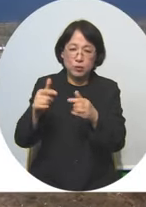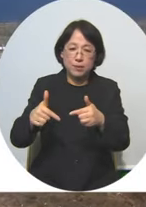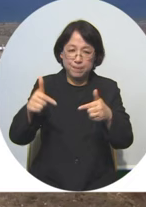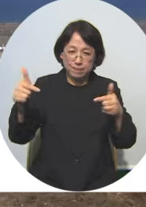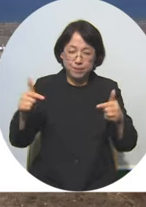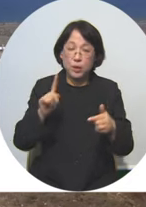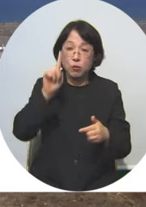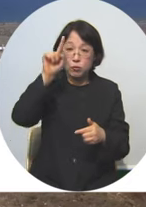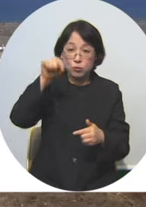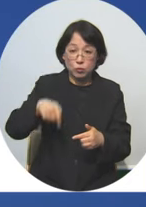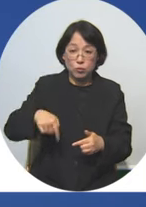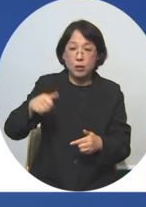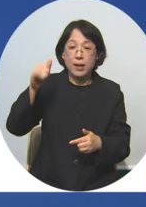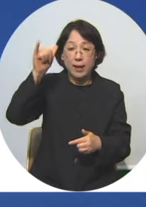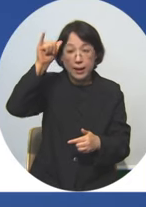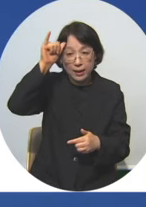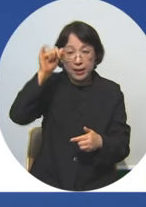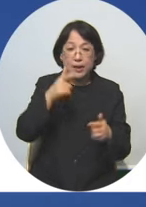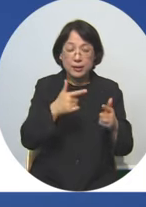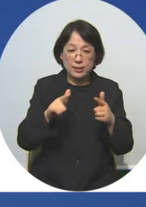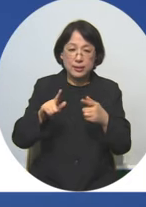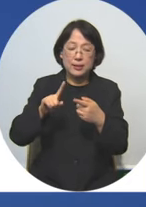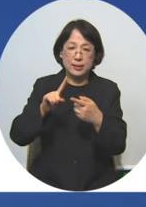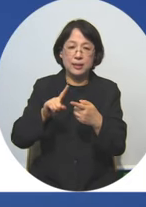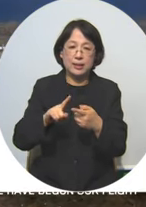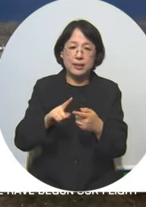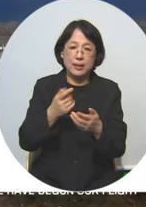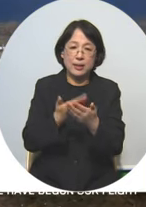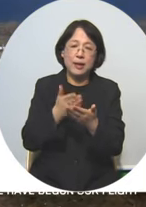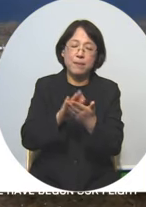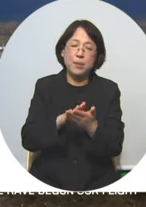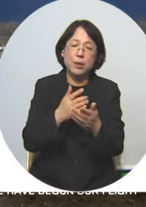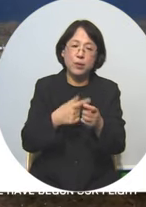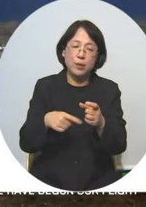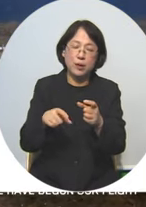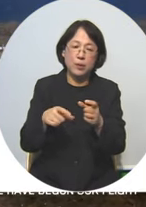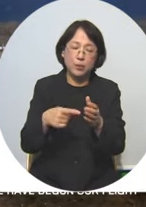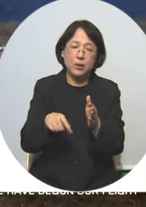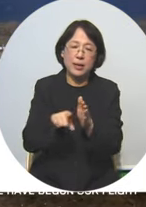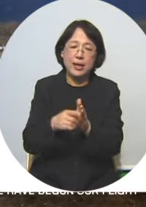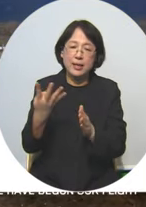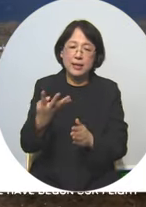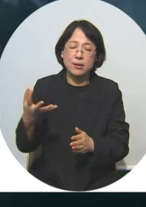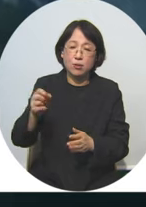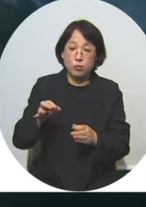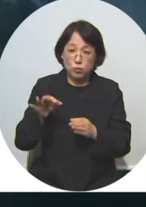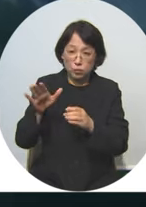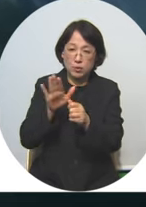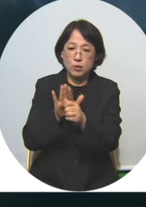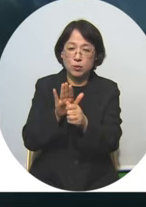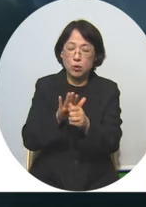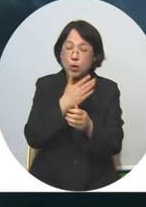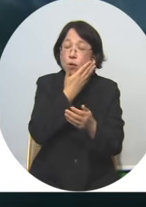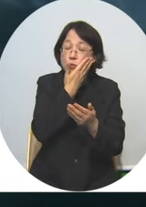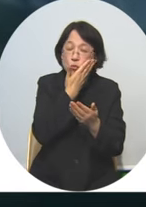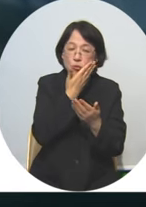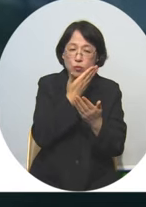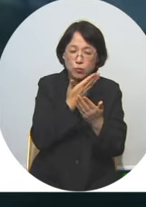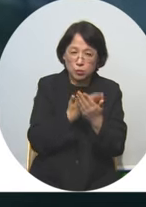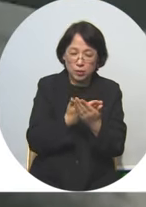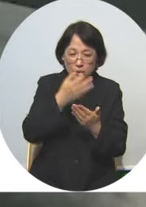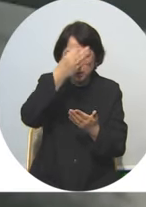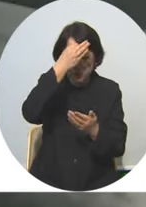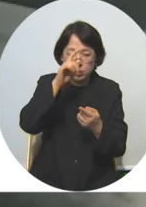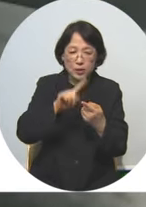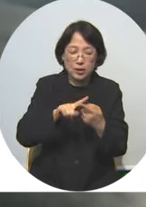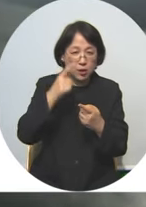우주와 인공지능 등 첨단 방산 산업의 소재 개발에 4천억 원 규모의 투자를 지원하고 핵심 전략 기술에 대해선